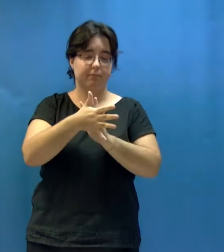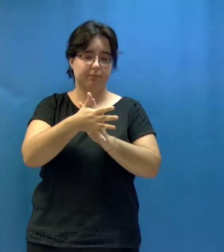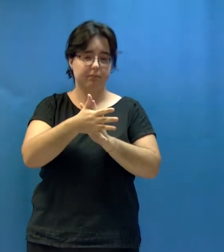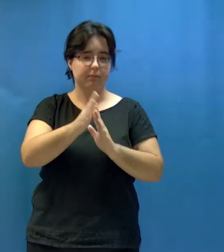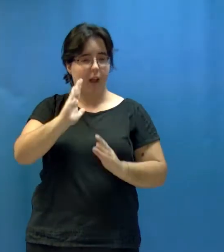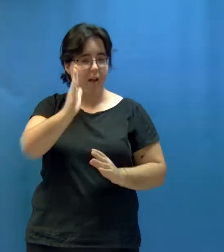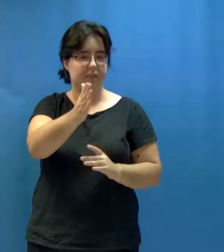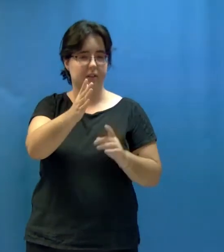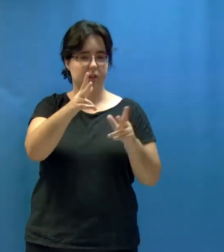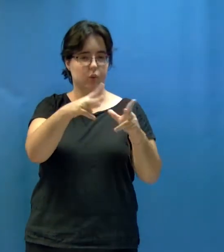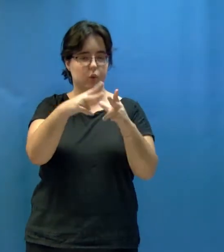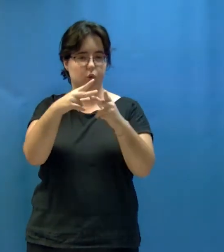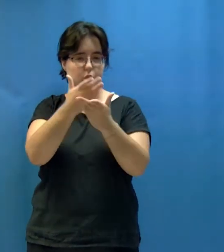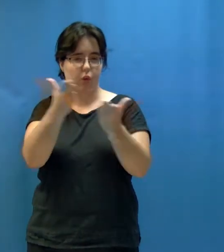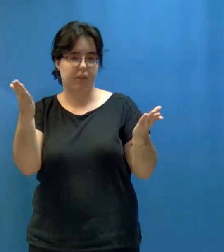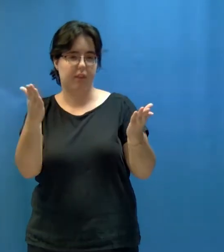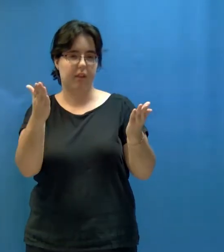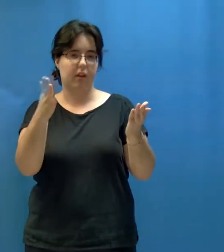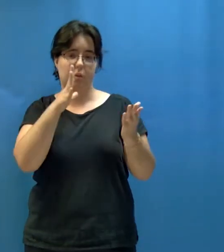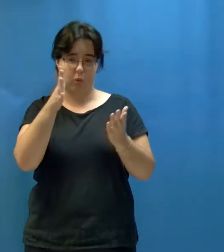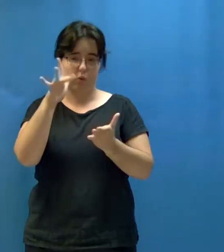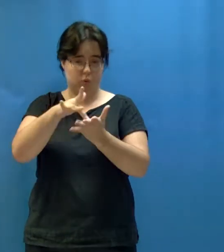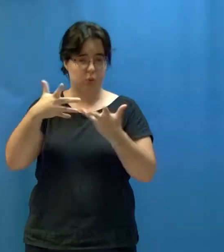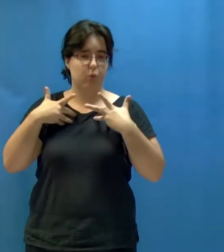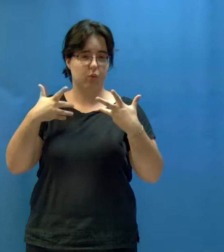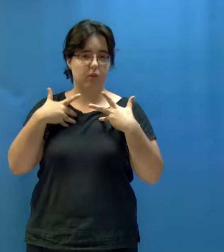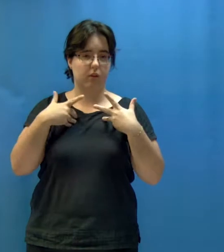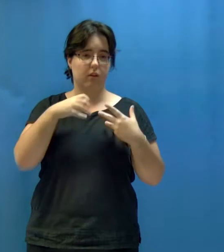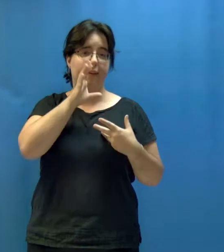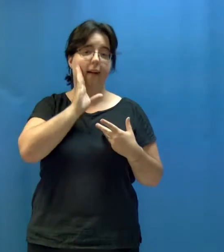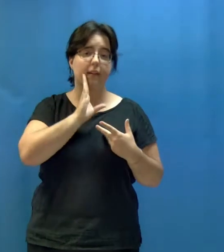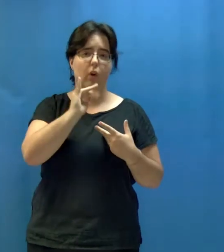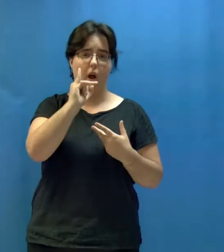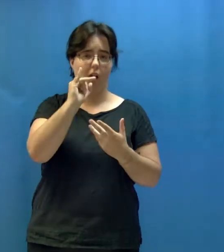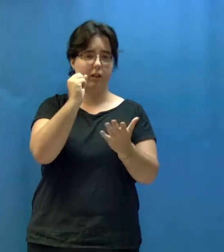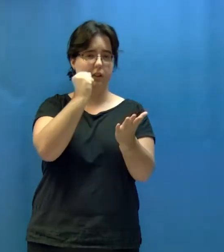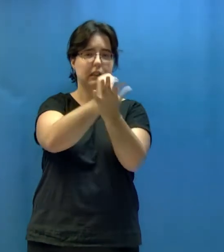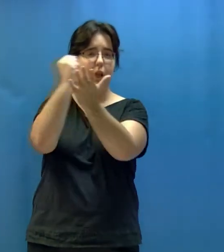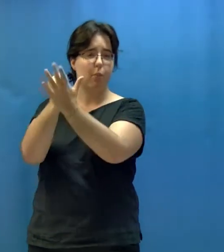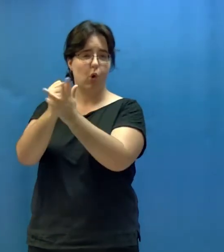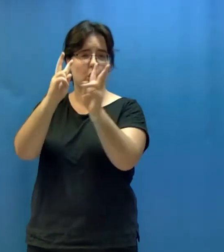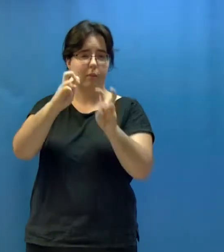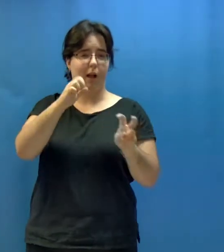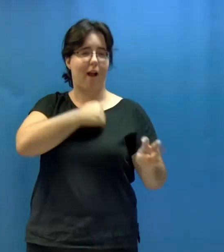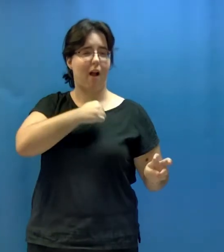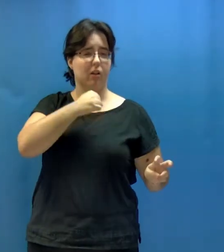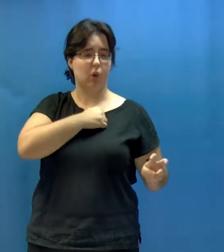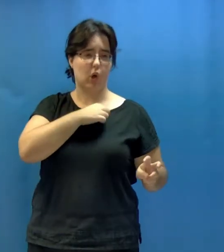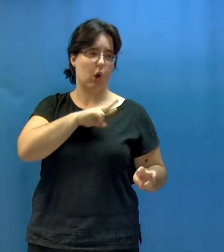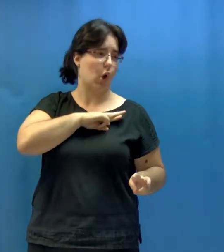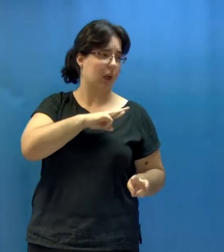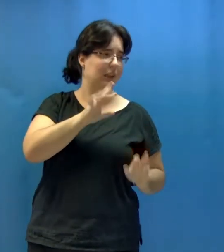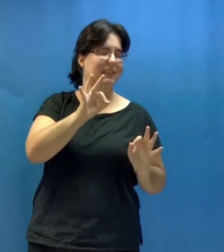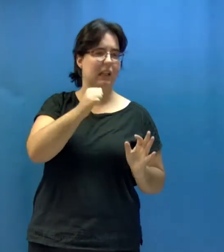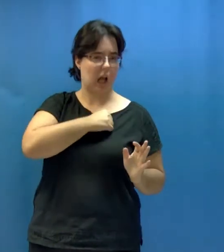societat que va patir aquesta repressió. Miren, Castelló està ple de simbologia cristiana, de simbologia religiosa en general, però cristiana